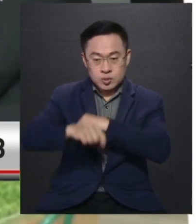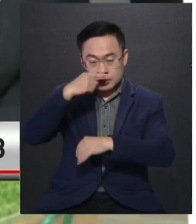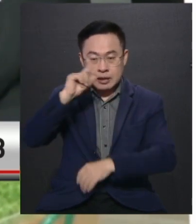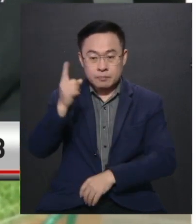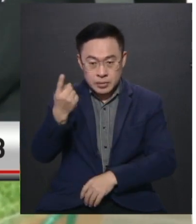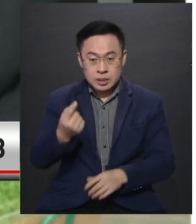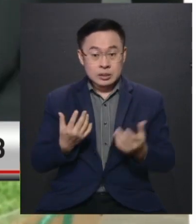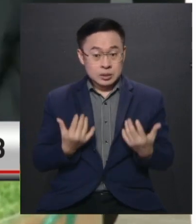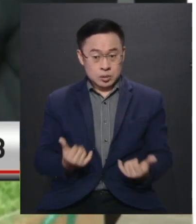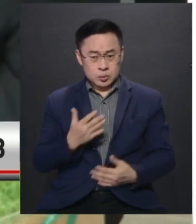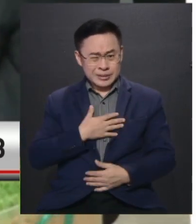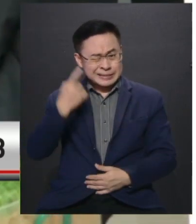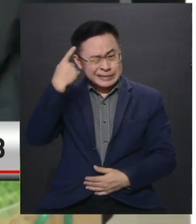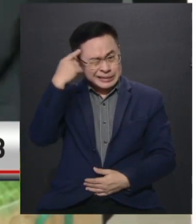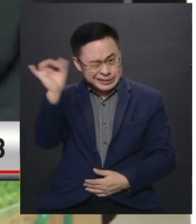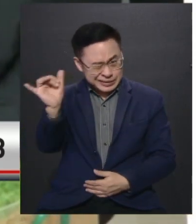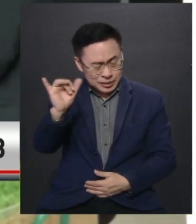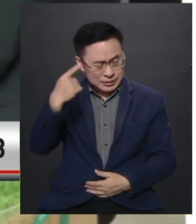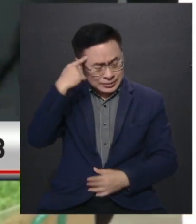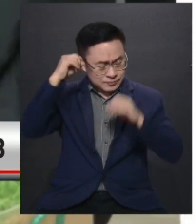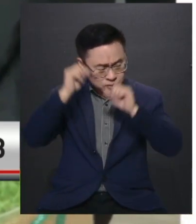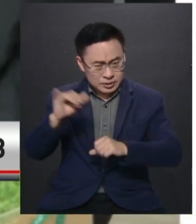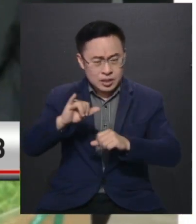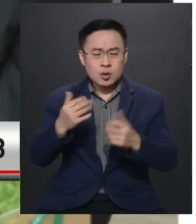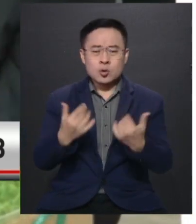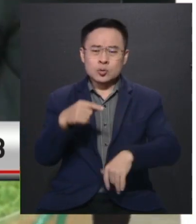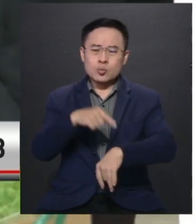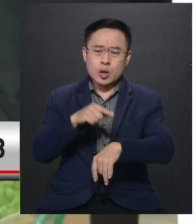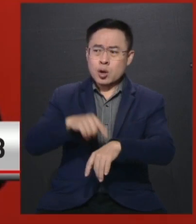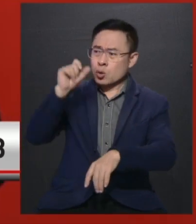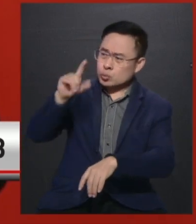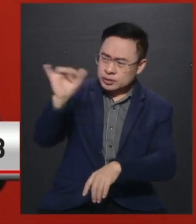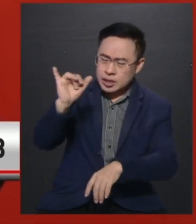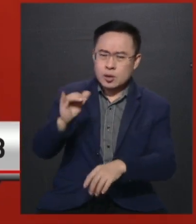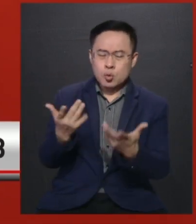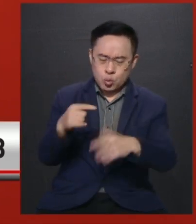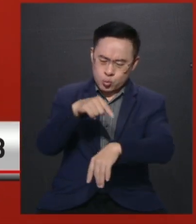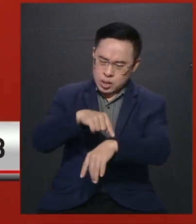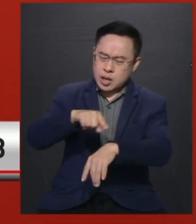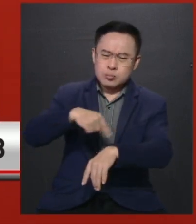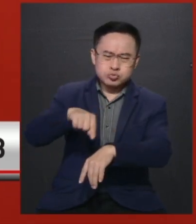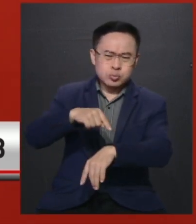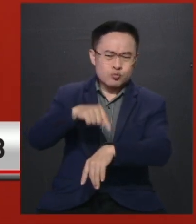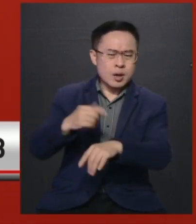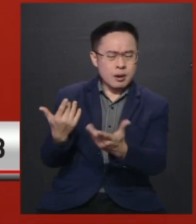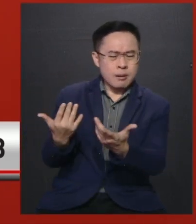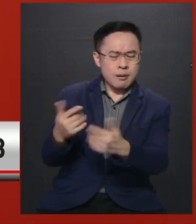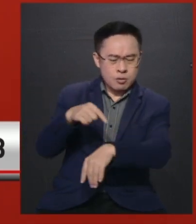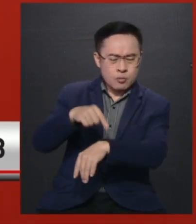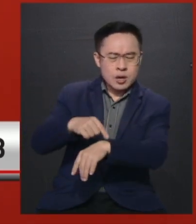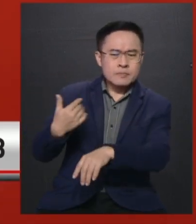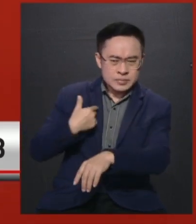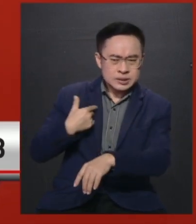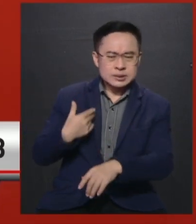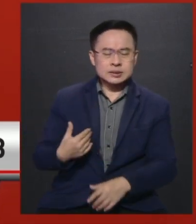ยังไม่มีความคิดที่จะลงสมัครแล้วก็ไม่ใช่เรื่องเร่งด่วนในเวลานี้เช่นกันอีกทั้งยังมียังไม่ได้มีการเปิดเผยโดยคนใกล้